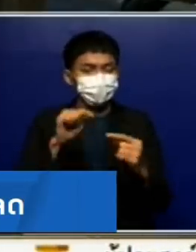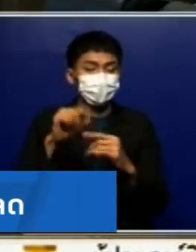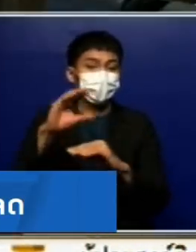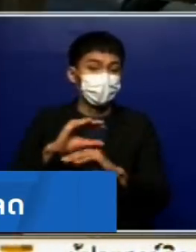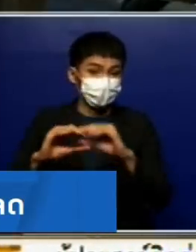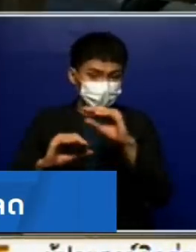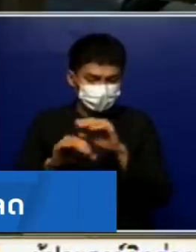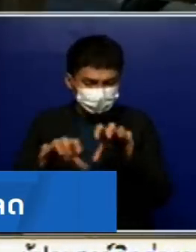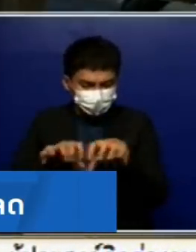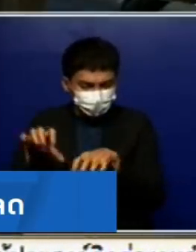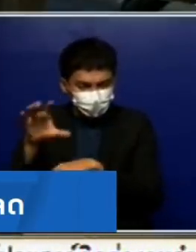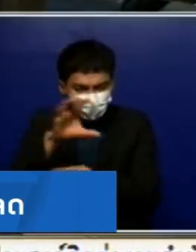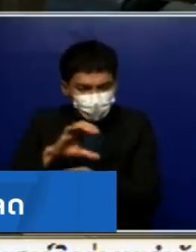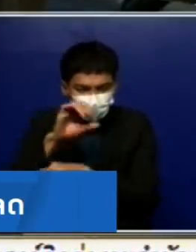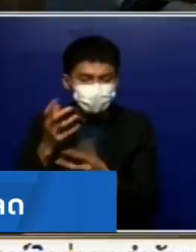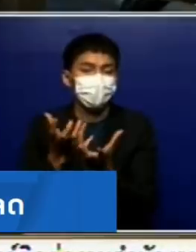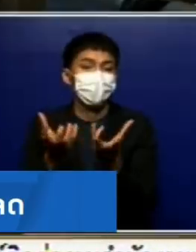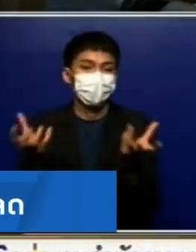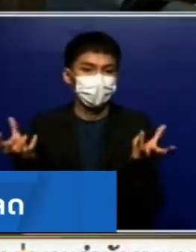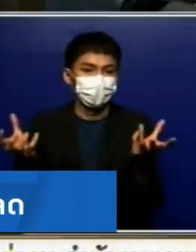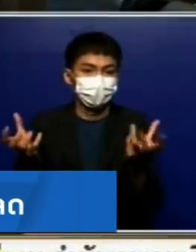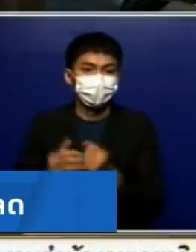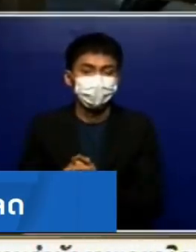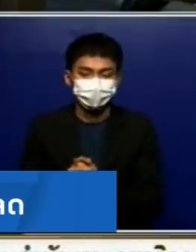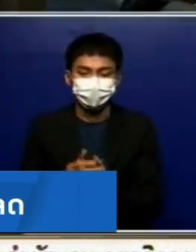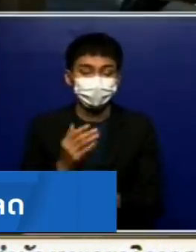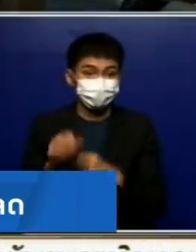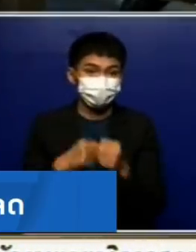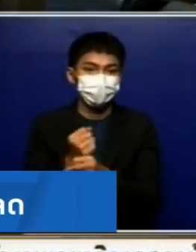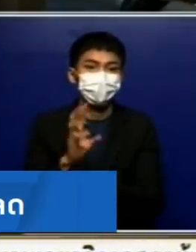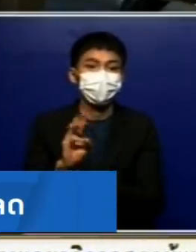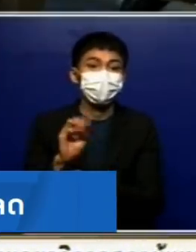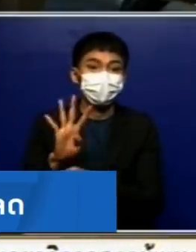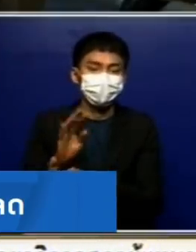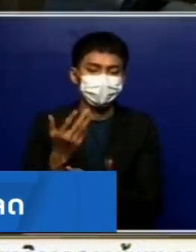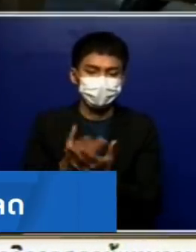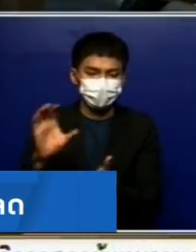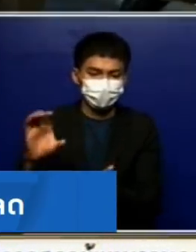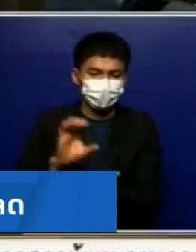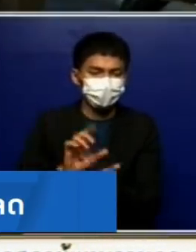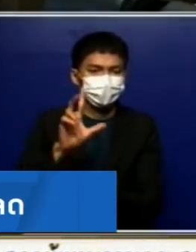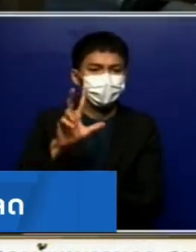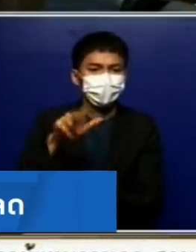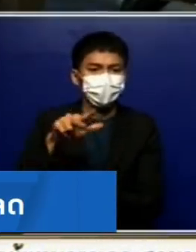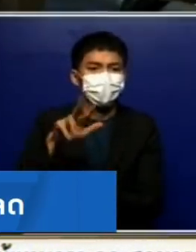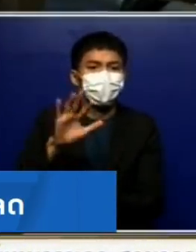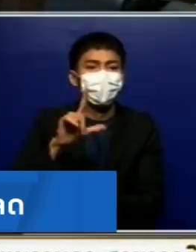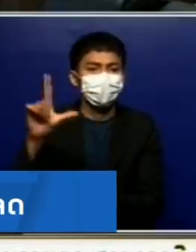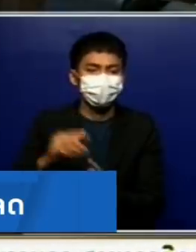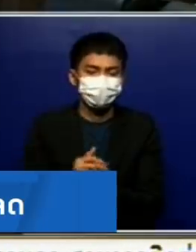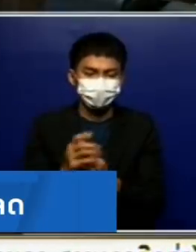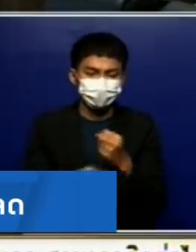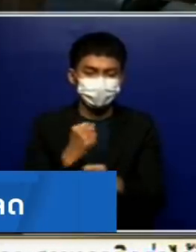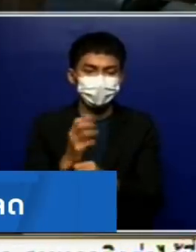คกรปี64มีงบอยู่ที่ 3,132 ล้านบาทพอปี65งอกขึ้น